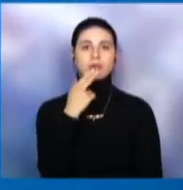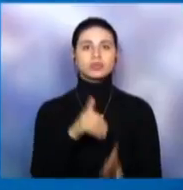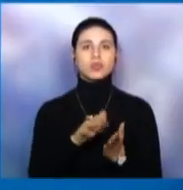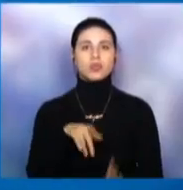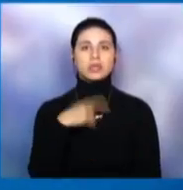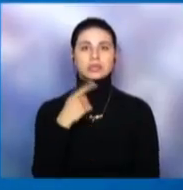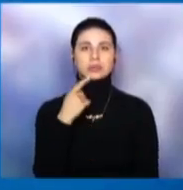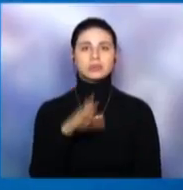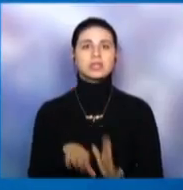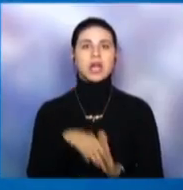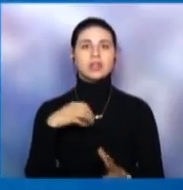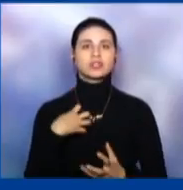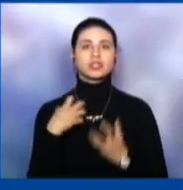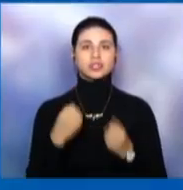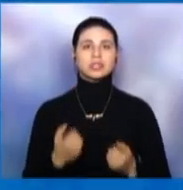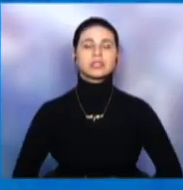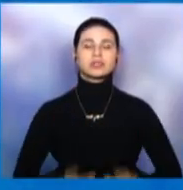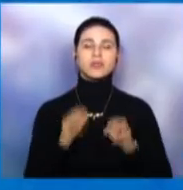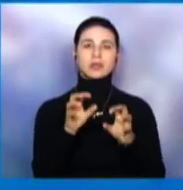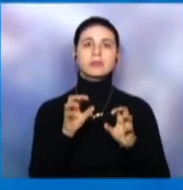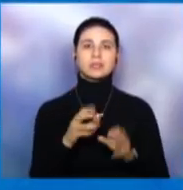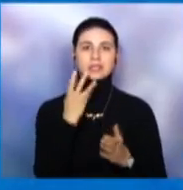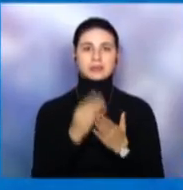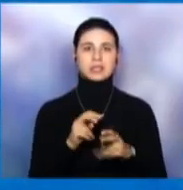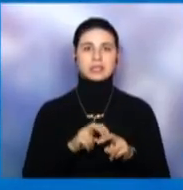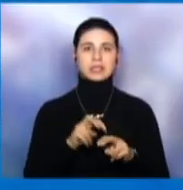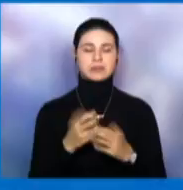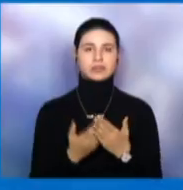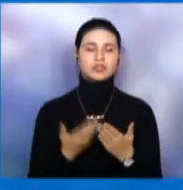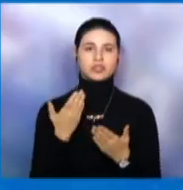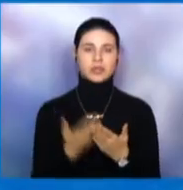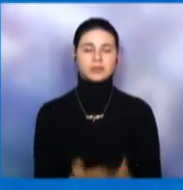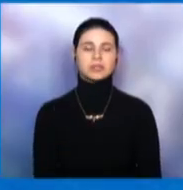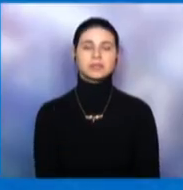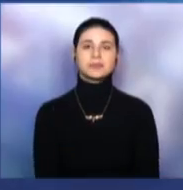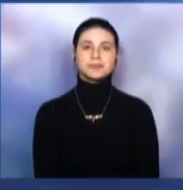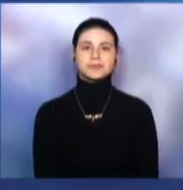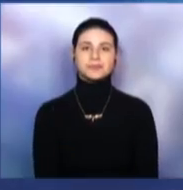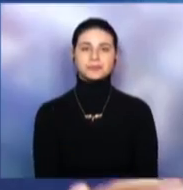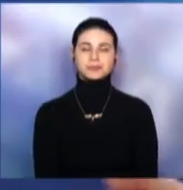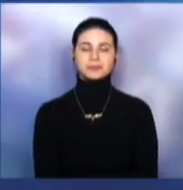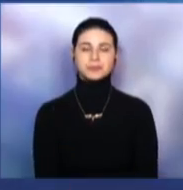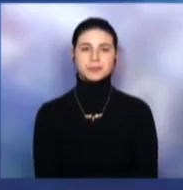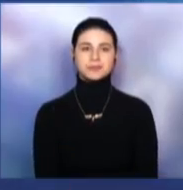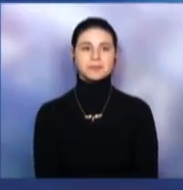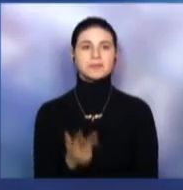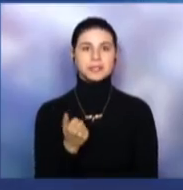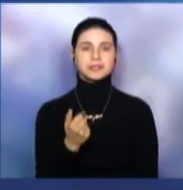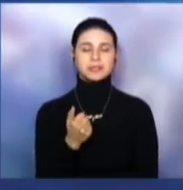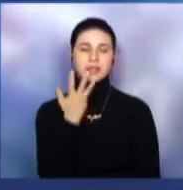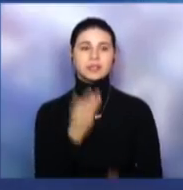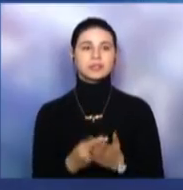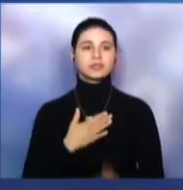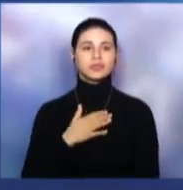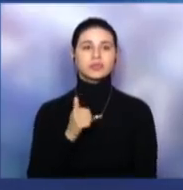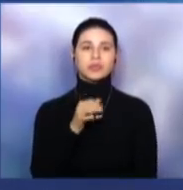უარის თქმით. აირჩიე ჯანსაღი ცხოვრების წესი პირადი ექიმის რჩევით. დიახ, ჩვენ როგორც